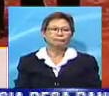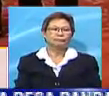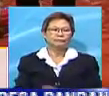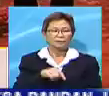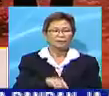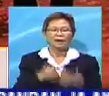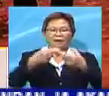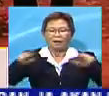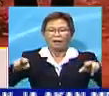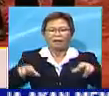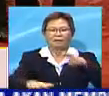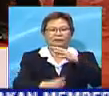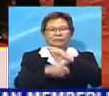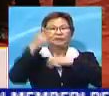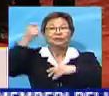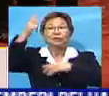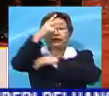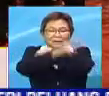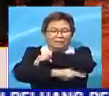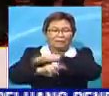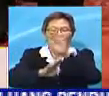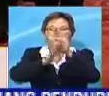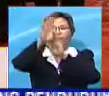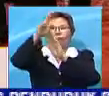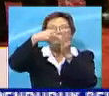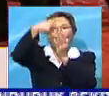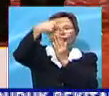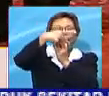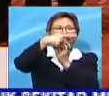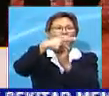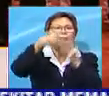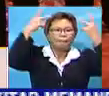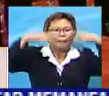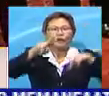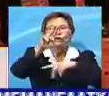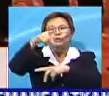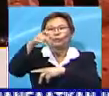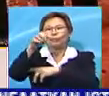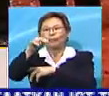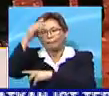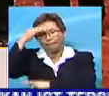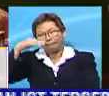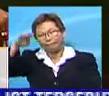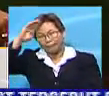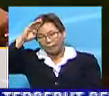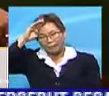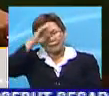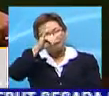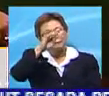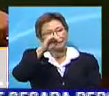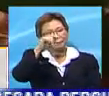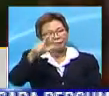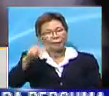Pakej dilancarkan Timbalan Setiausaha Kerajaan Negeri Pembangunan merangkap pengarah UPEN Perlis Ismail Zamzuri Ismail di